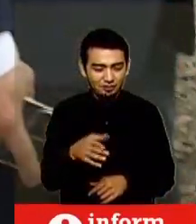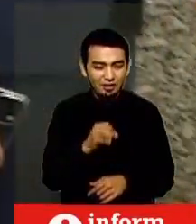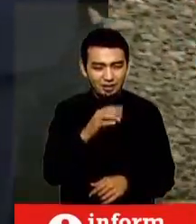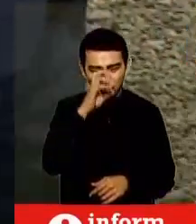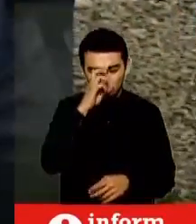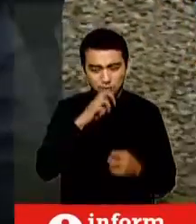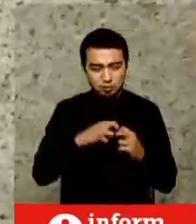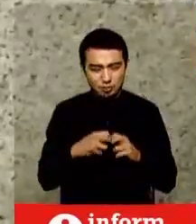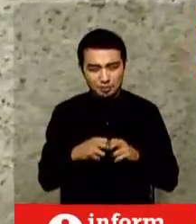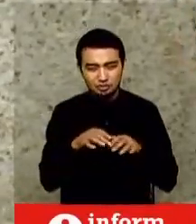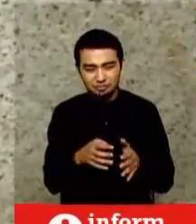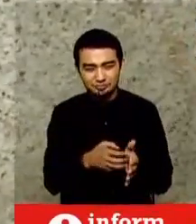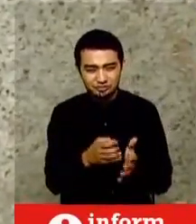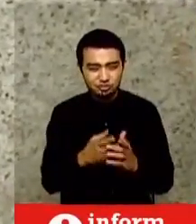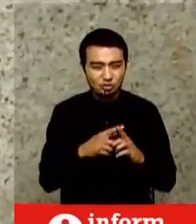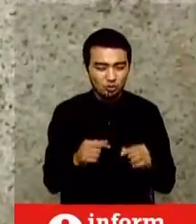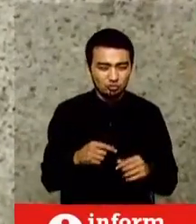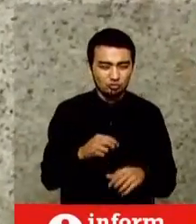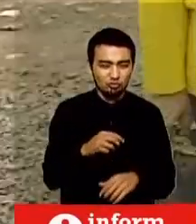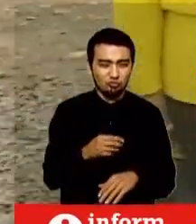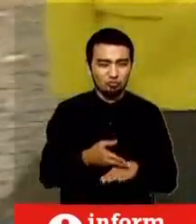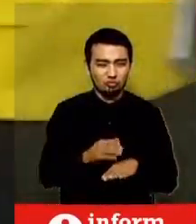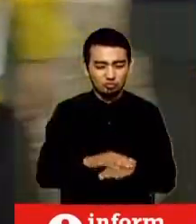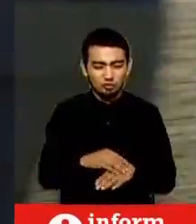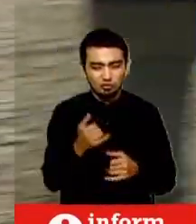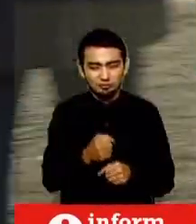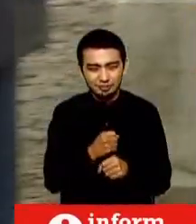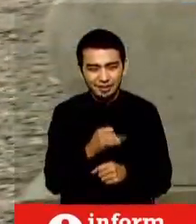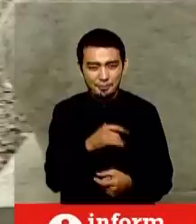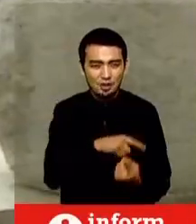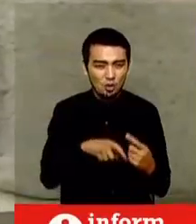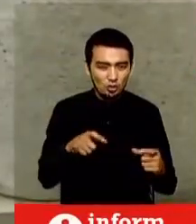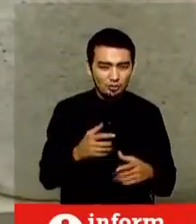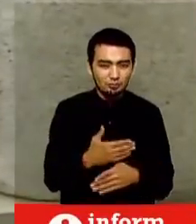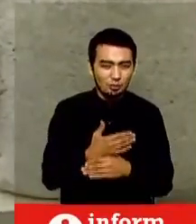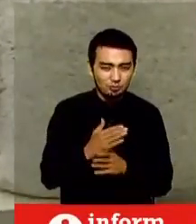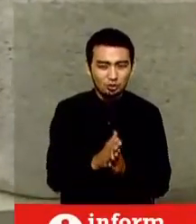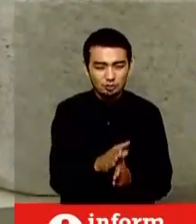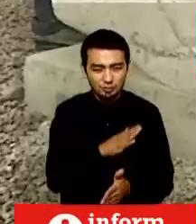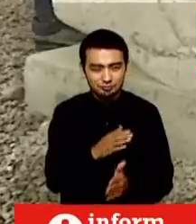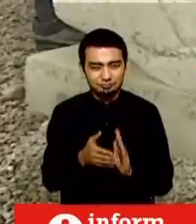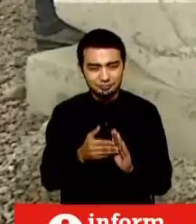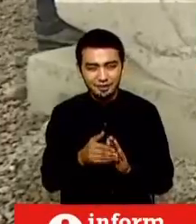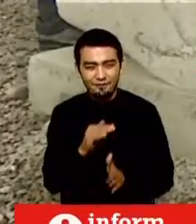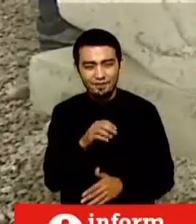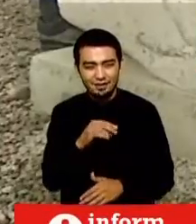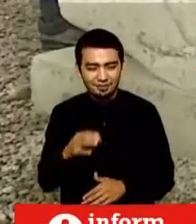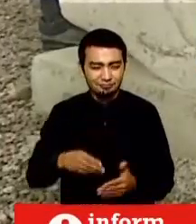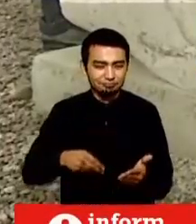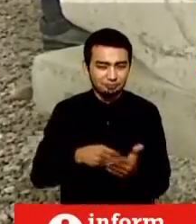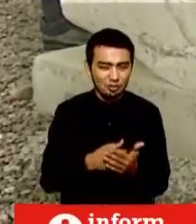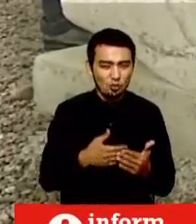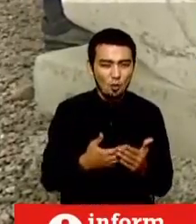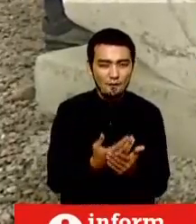решить проблему нехватки школ. И областной акимат обратился к отечественным бизнесменам и меценатам с призывом профинансировать строительство